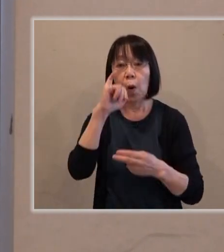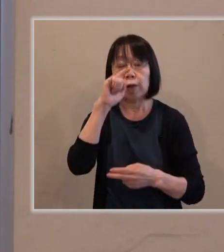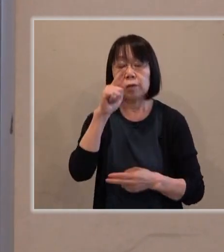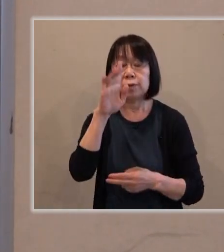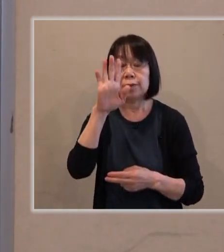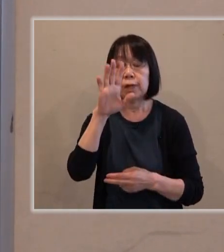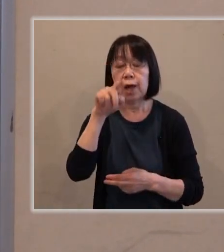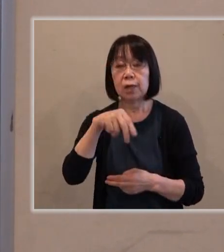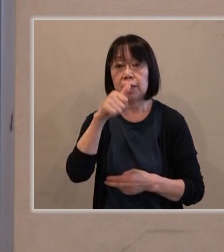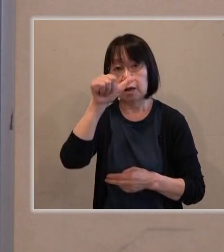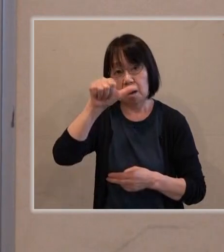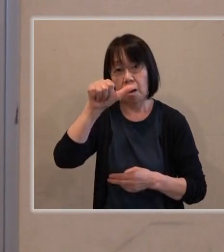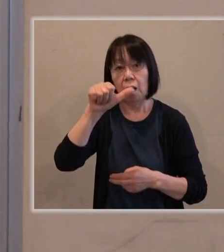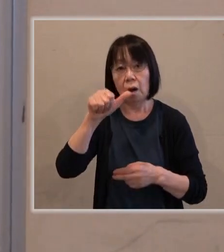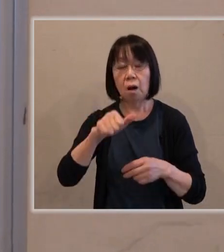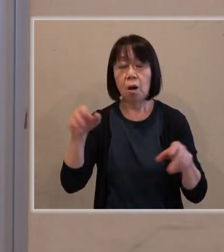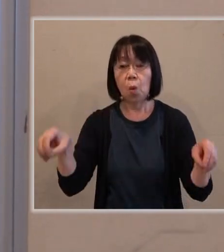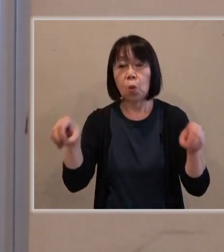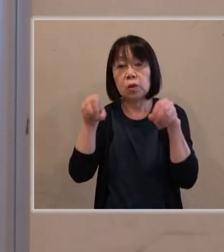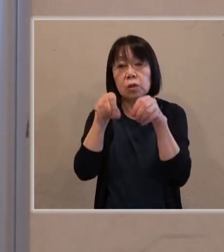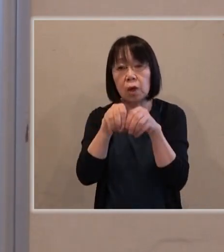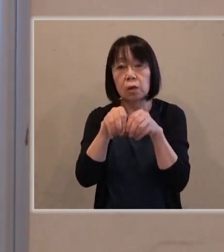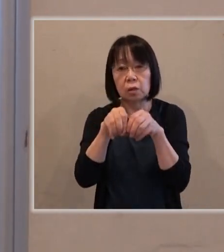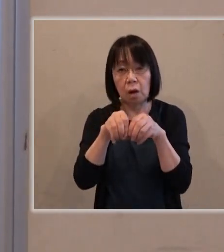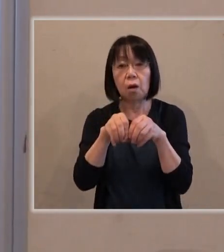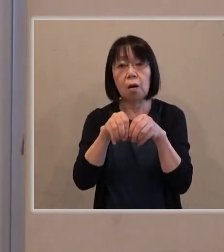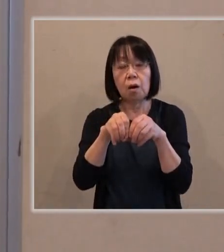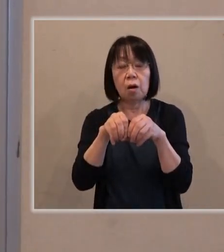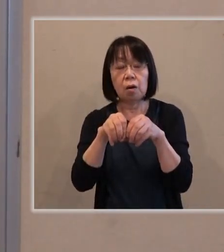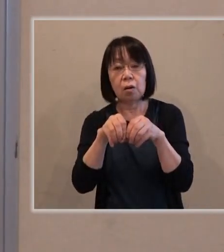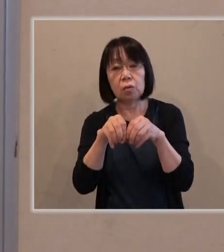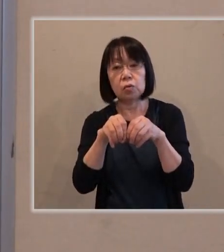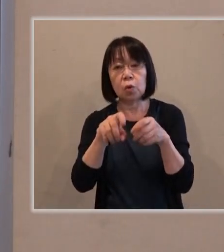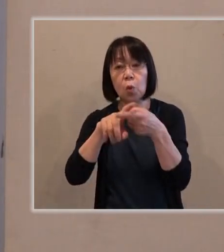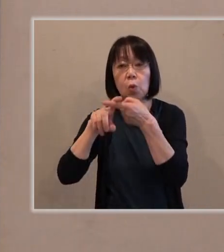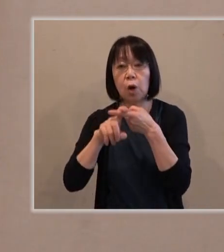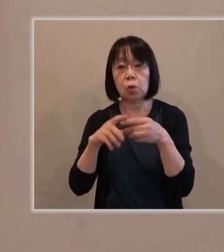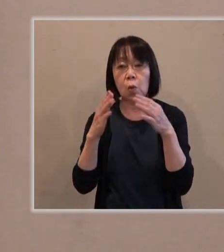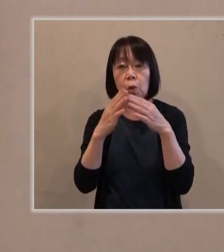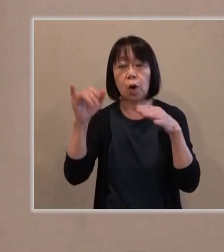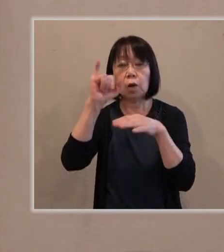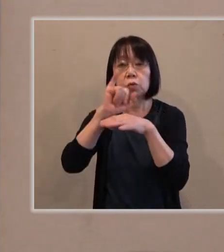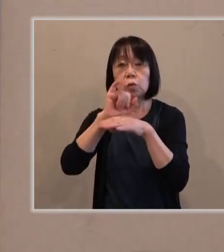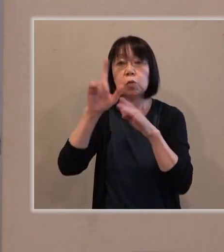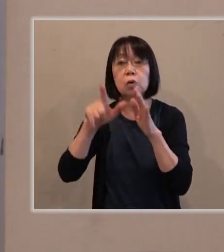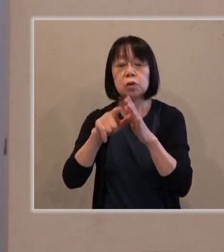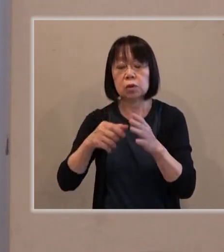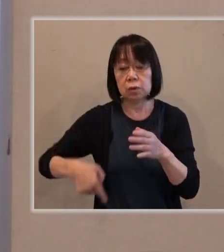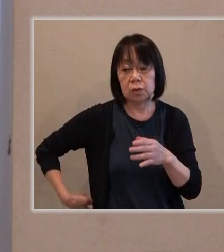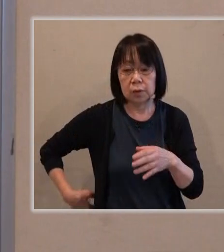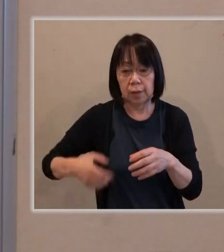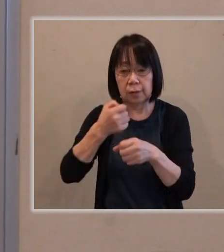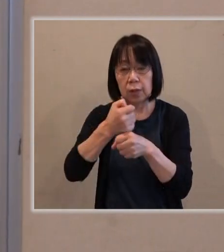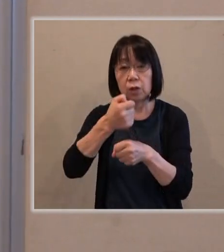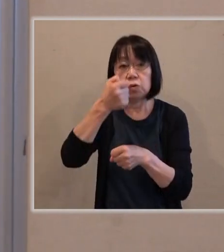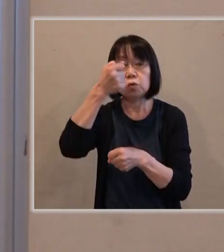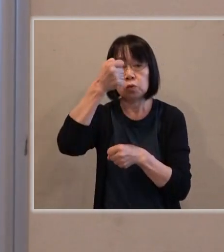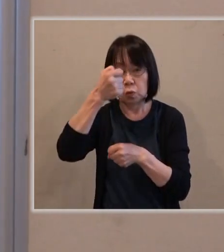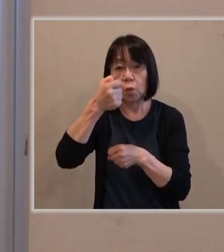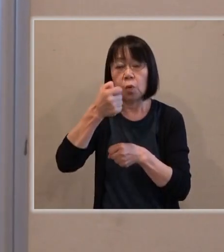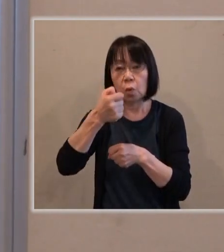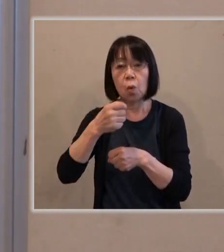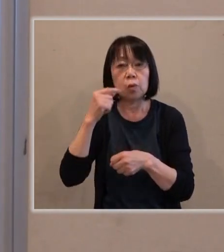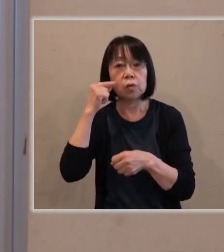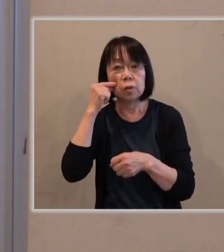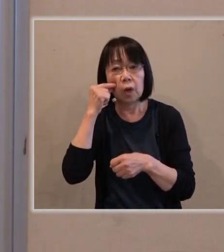会の会長をしているときに脊髄の進行性の難病を発症しまして、わずか1年で車椅子の障